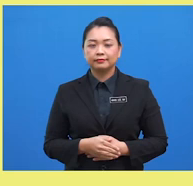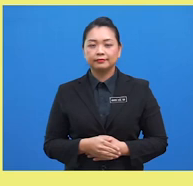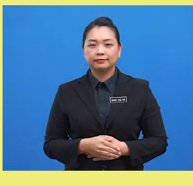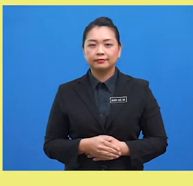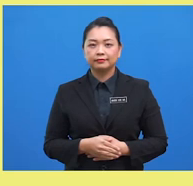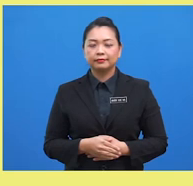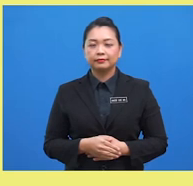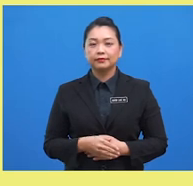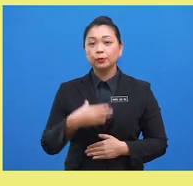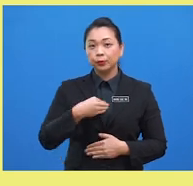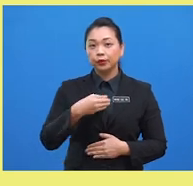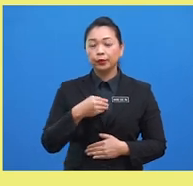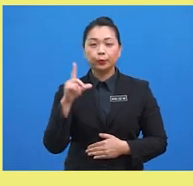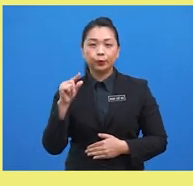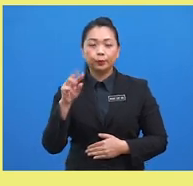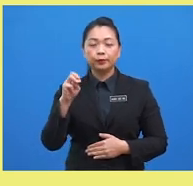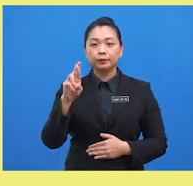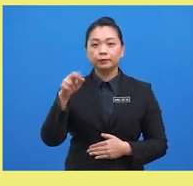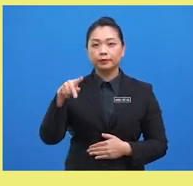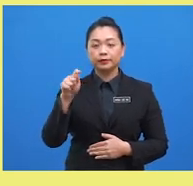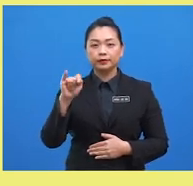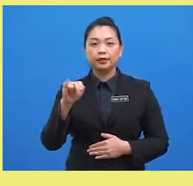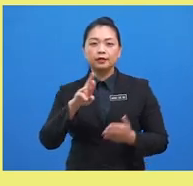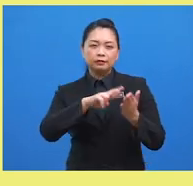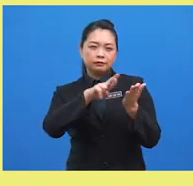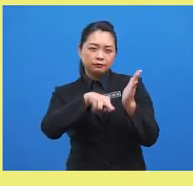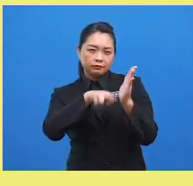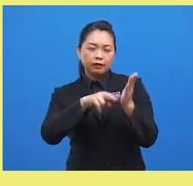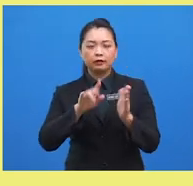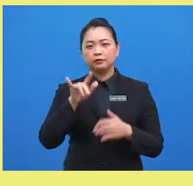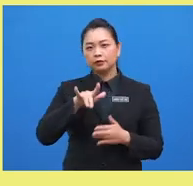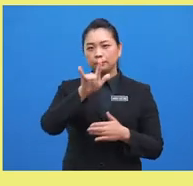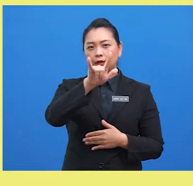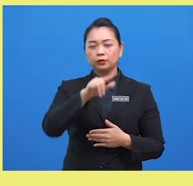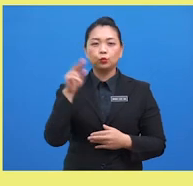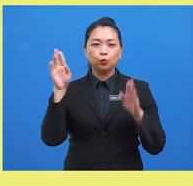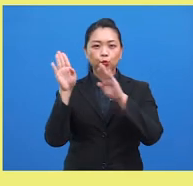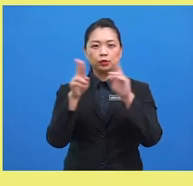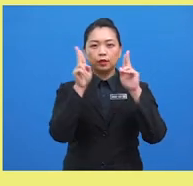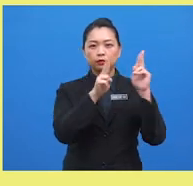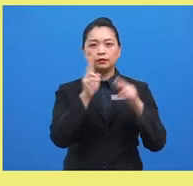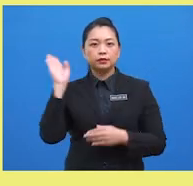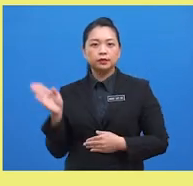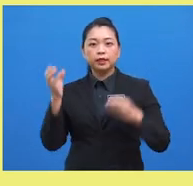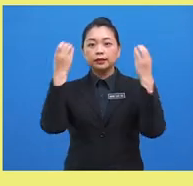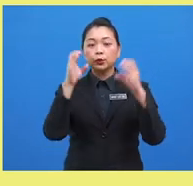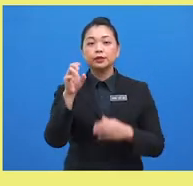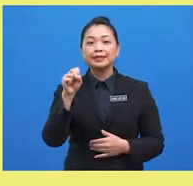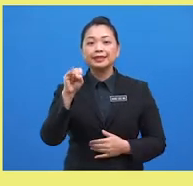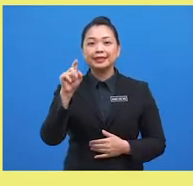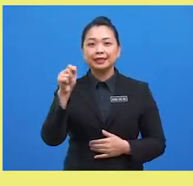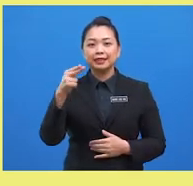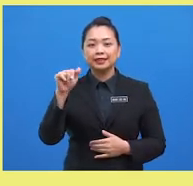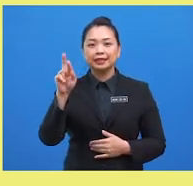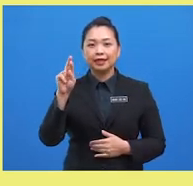Putih-putih burung merpati rendah terbangnya di udara. Saya Cikgu Sitira Dewi.